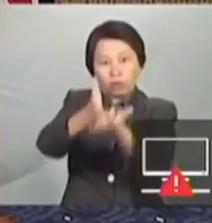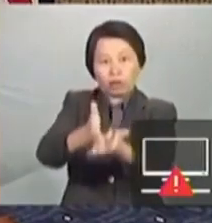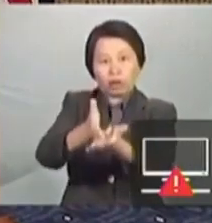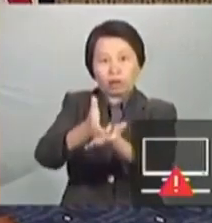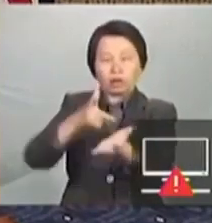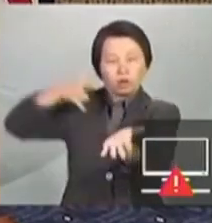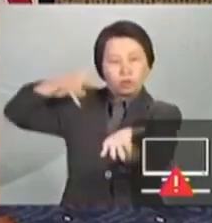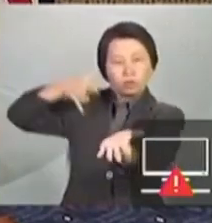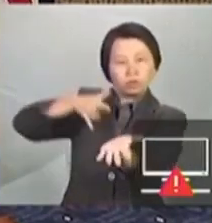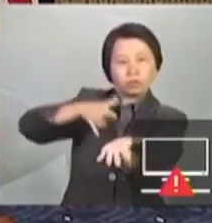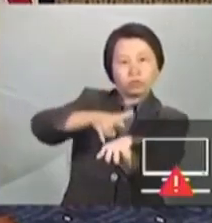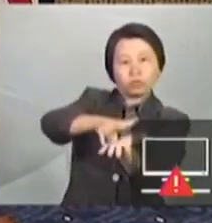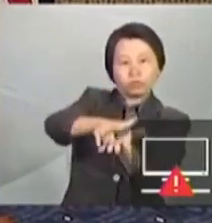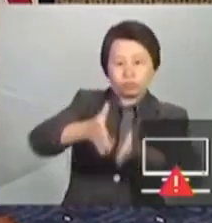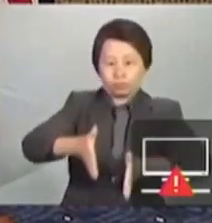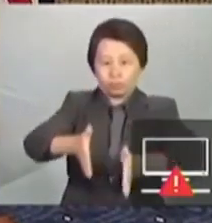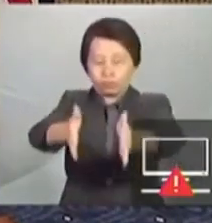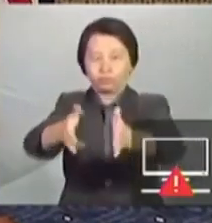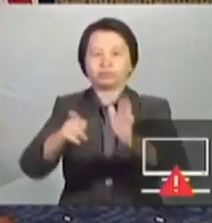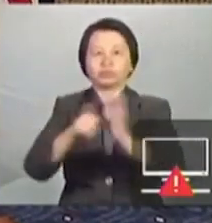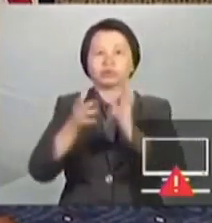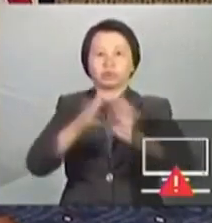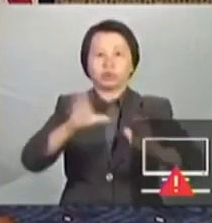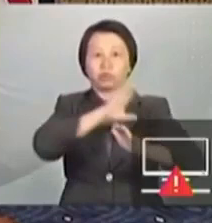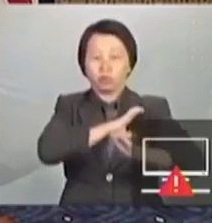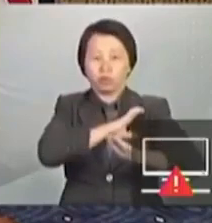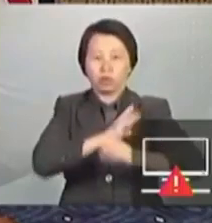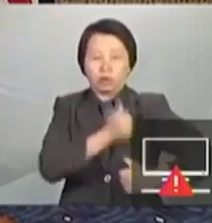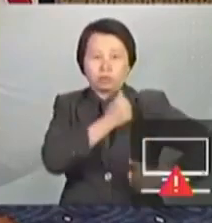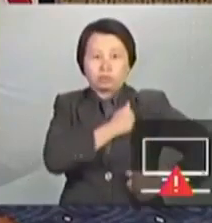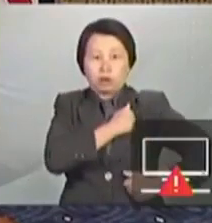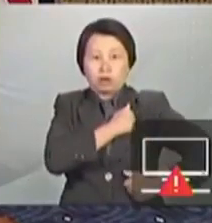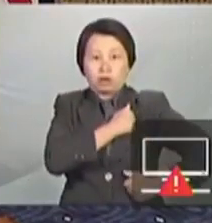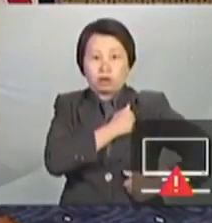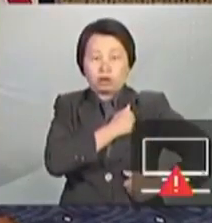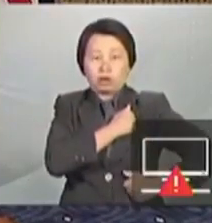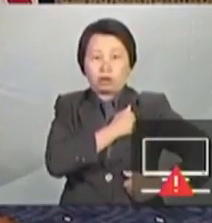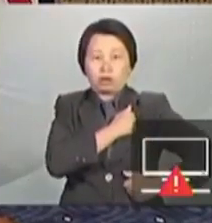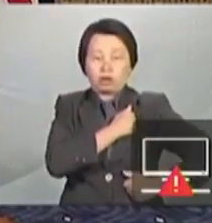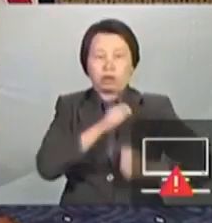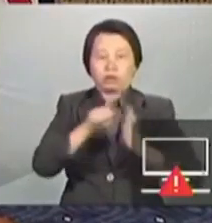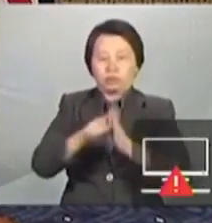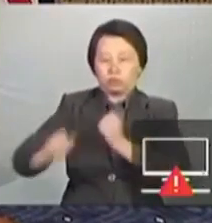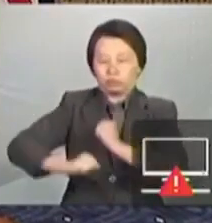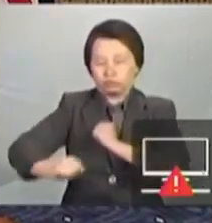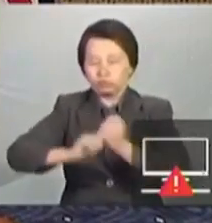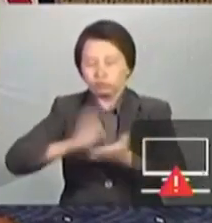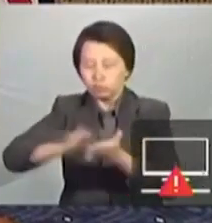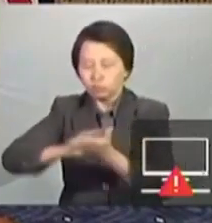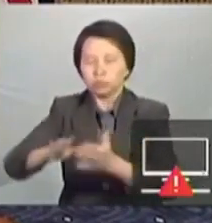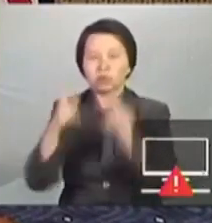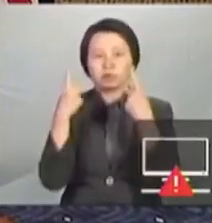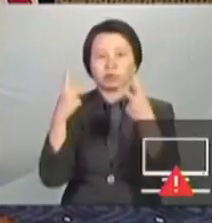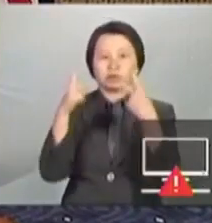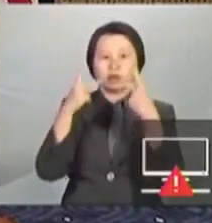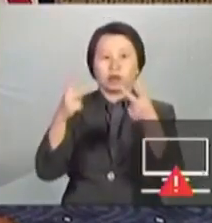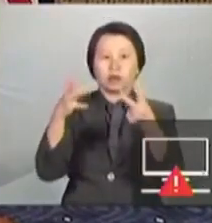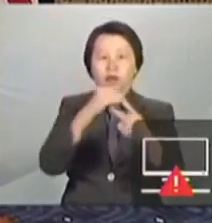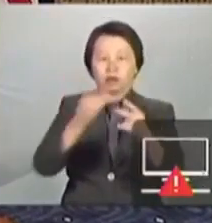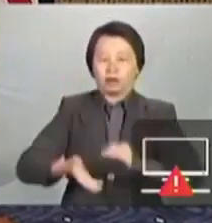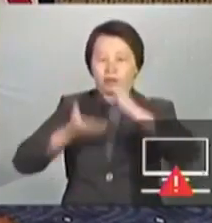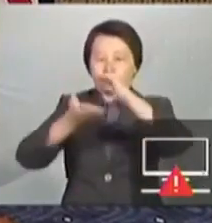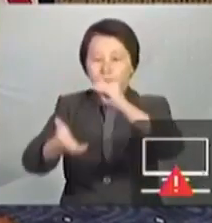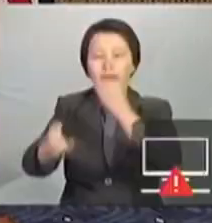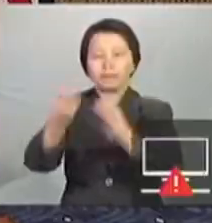lapangan terbang keselamatan pertahanan pembersihan peruncitan dan